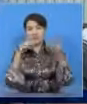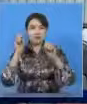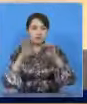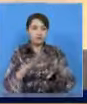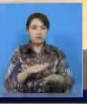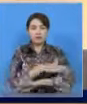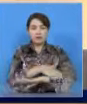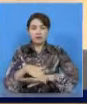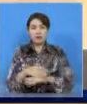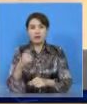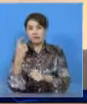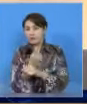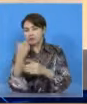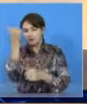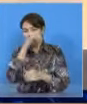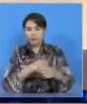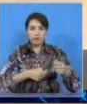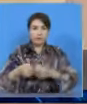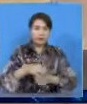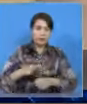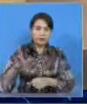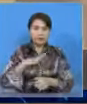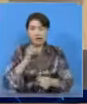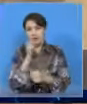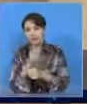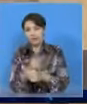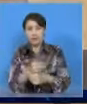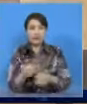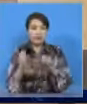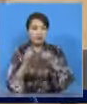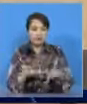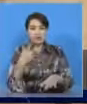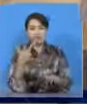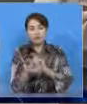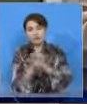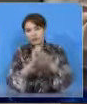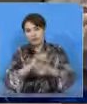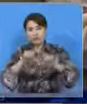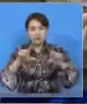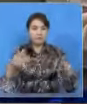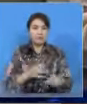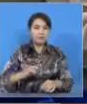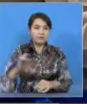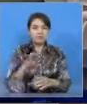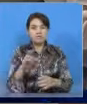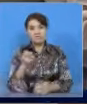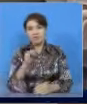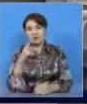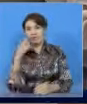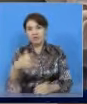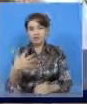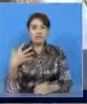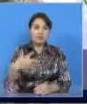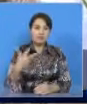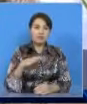кварталам. Не первый год перед руководством области стоит задача разгрузить трехсменные школы. Так, в районе Жилянка в школе номер